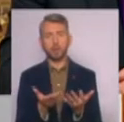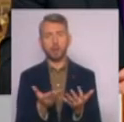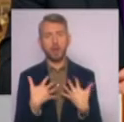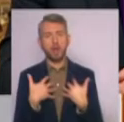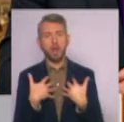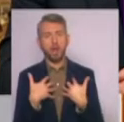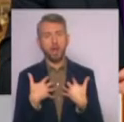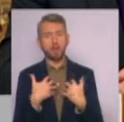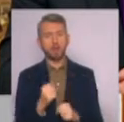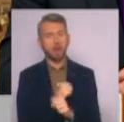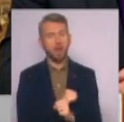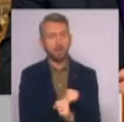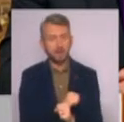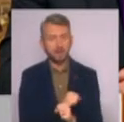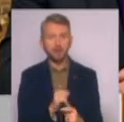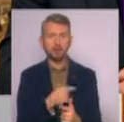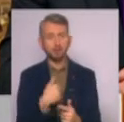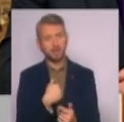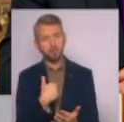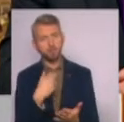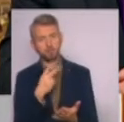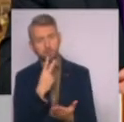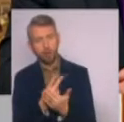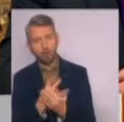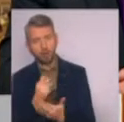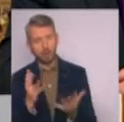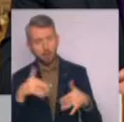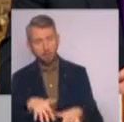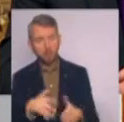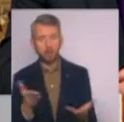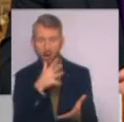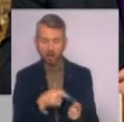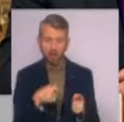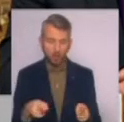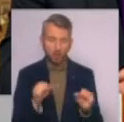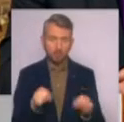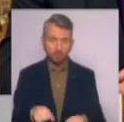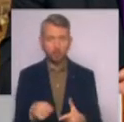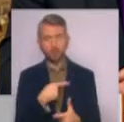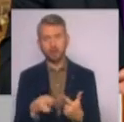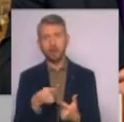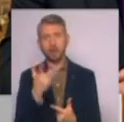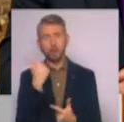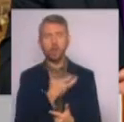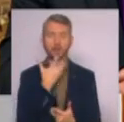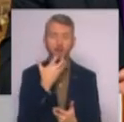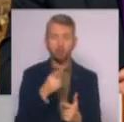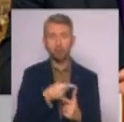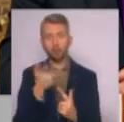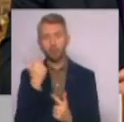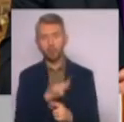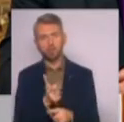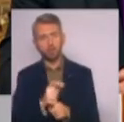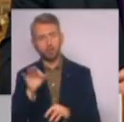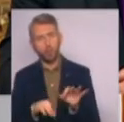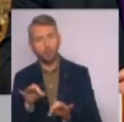зрамниці, чи мені показане море, чи коли в якийсь сезон рок можна, чи коли тепло, чи коли вже більш